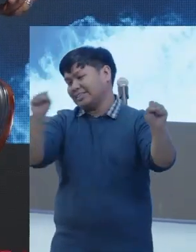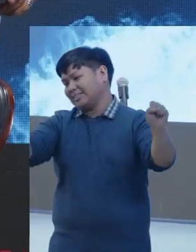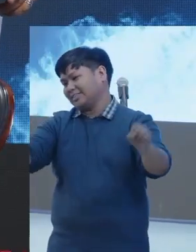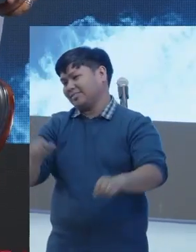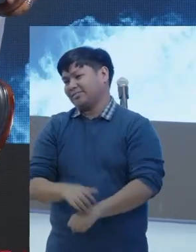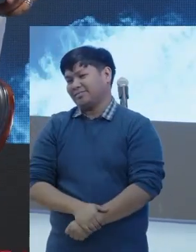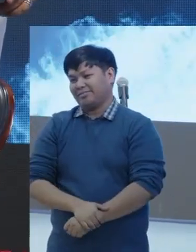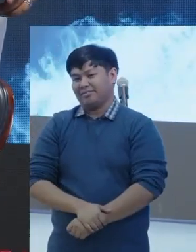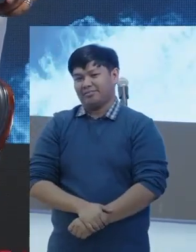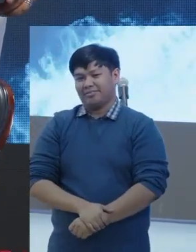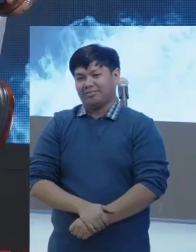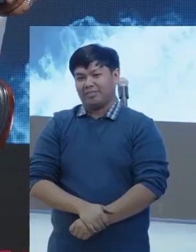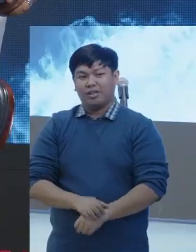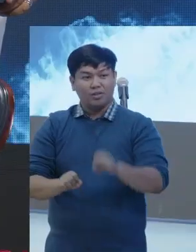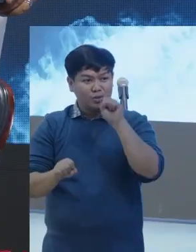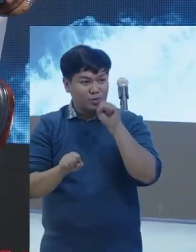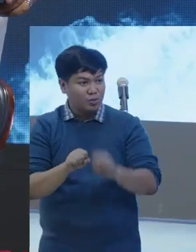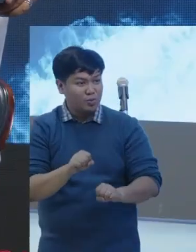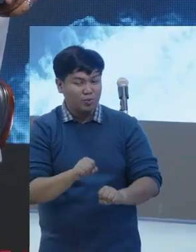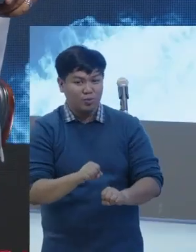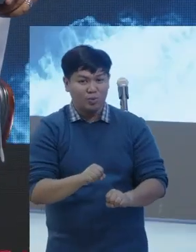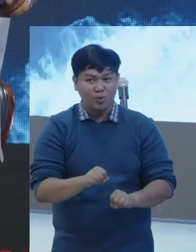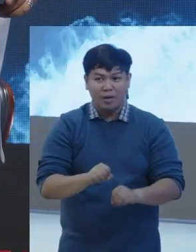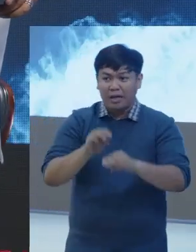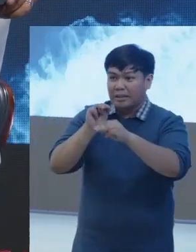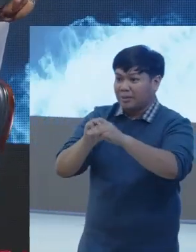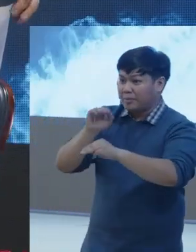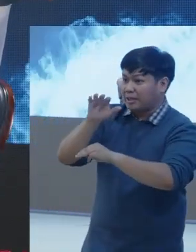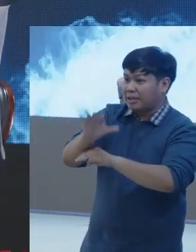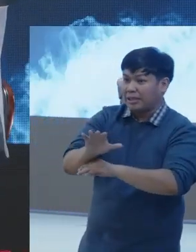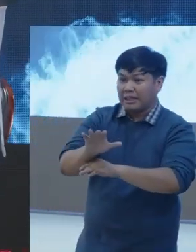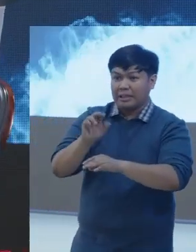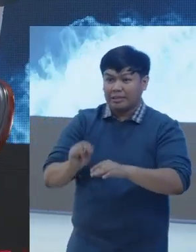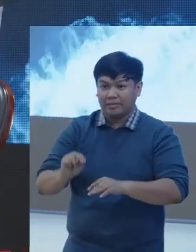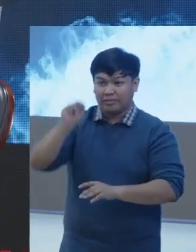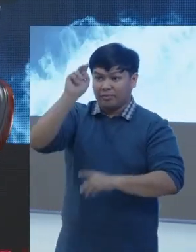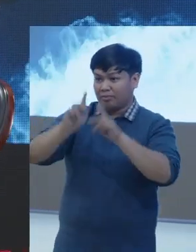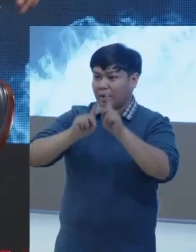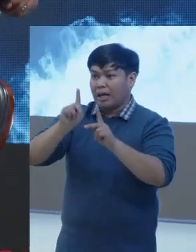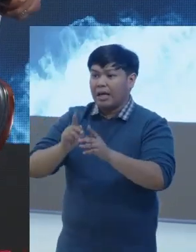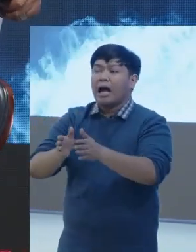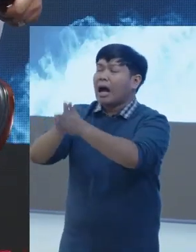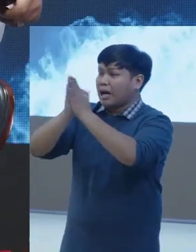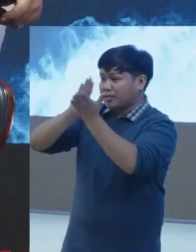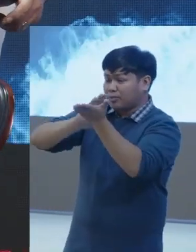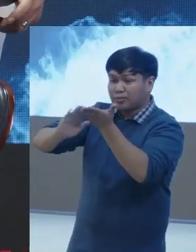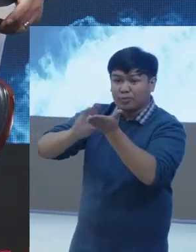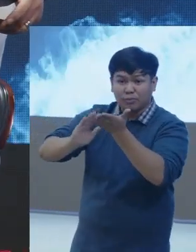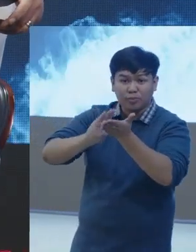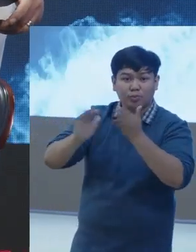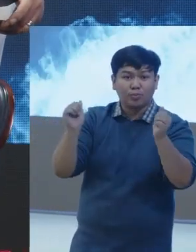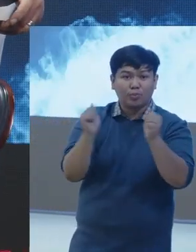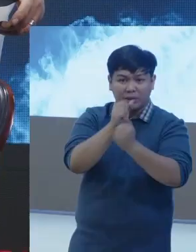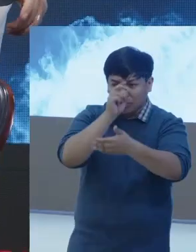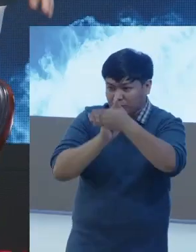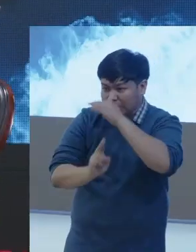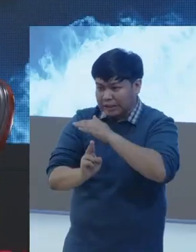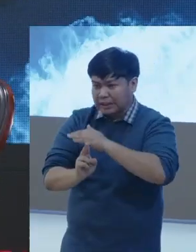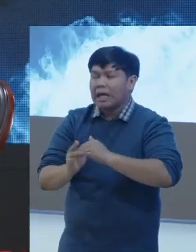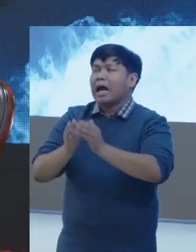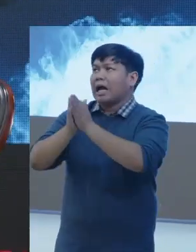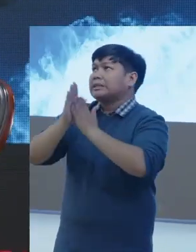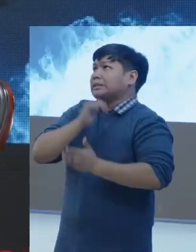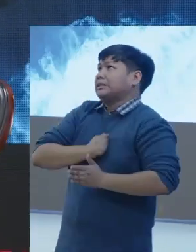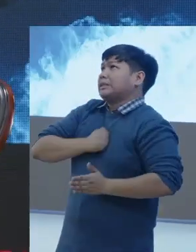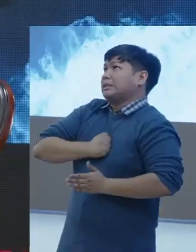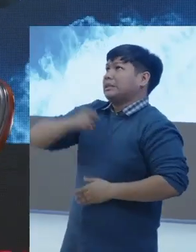So, ito ang mahimalang pagbabago ng Nineveh. Humingi sila ng tawad na may pag-aayuno. Sila ay nagsisi ng